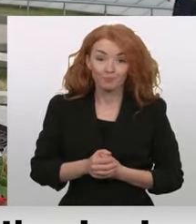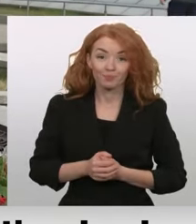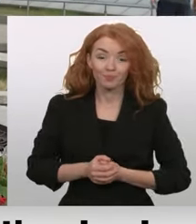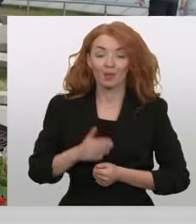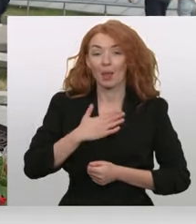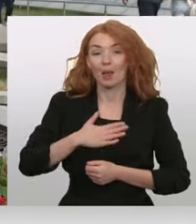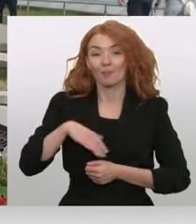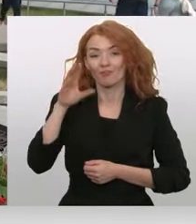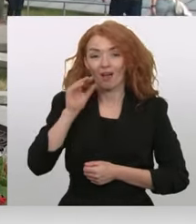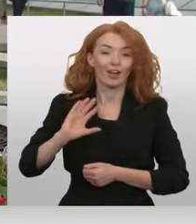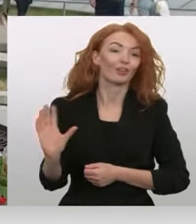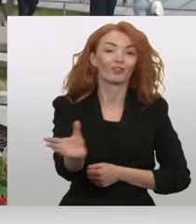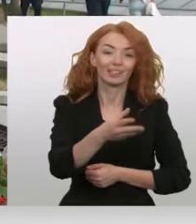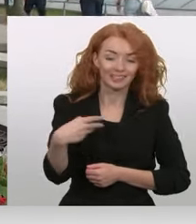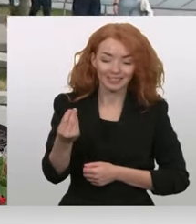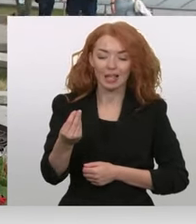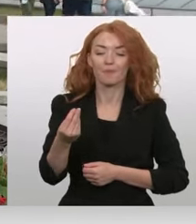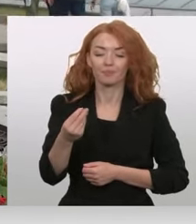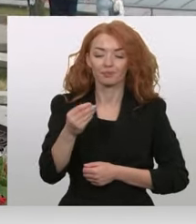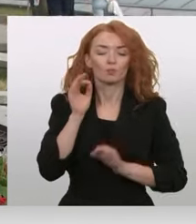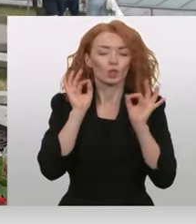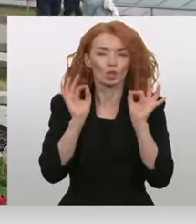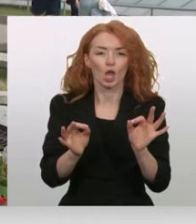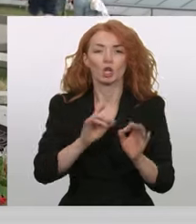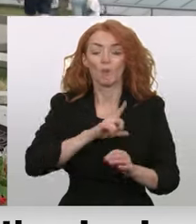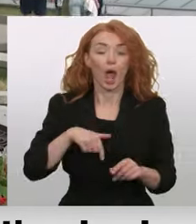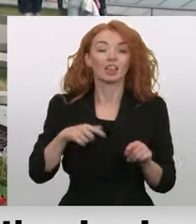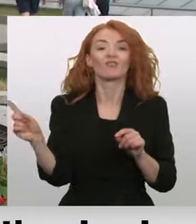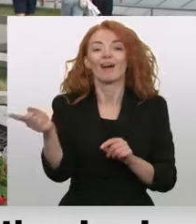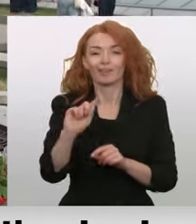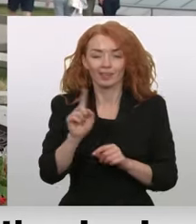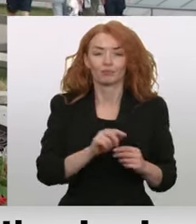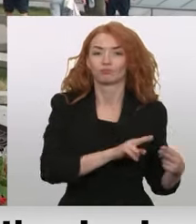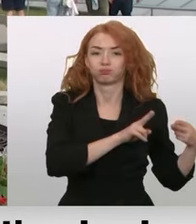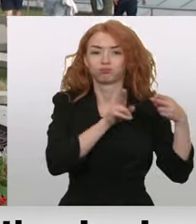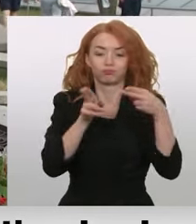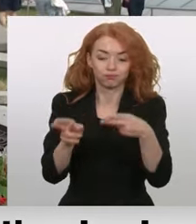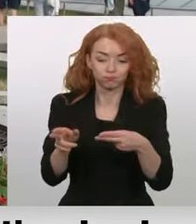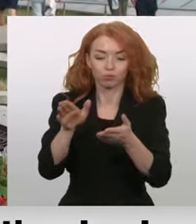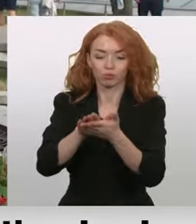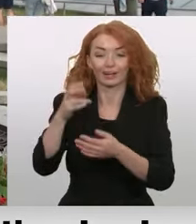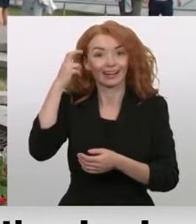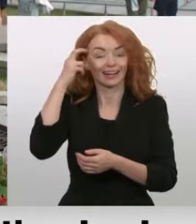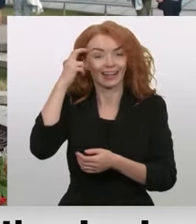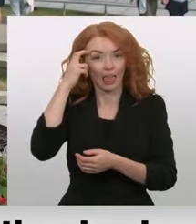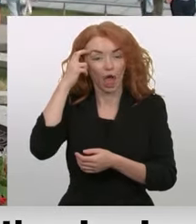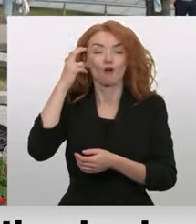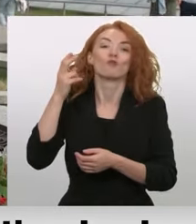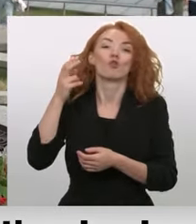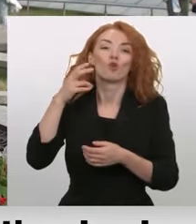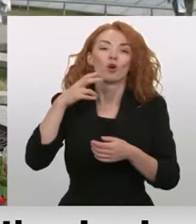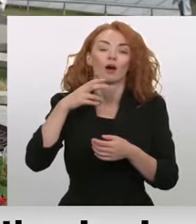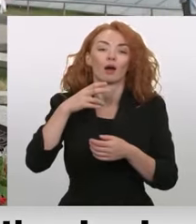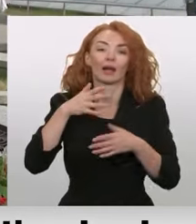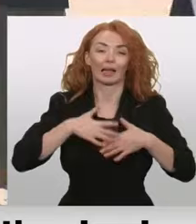Jā, labvakar, Anda, labvakar, skatītāji. Nu, diena Latvija šeit ir atbraukusi uz Kijevu šo Krīmas platformas samitu